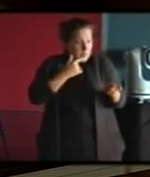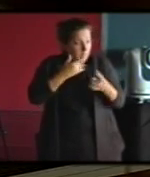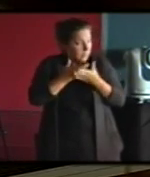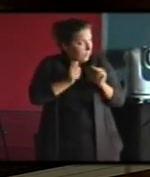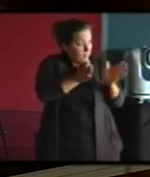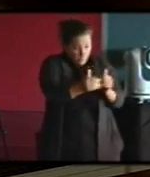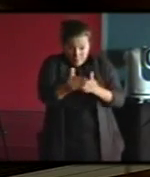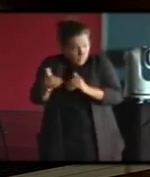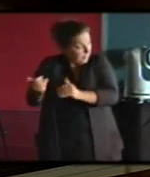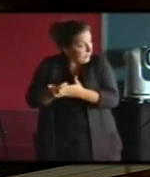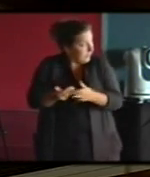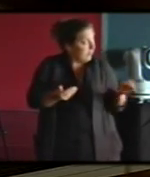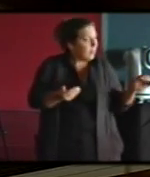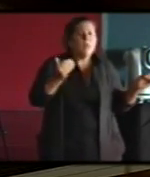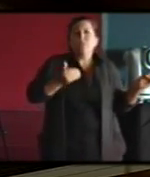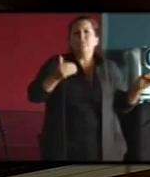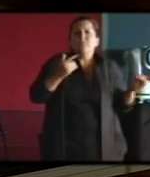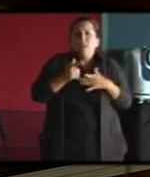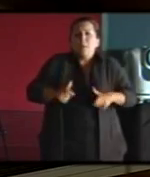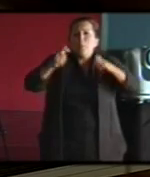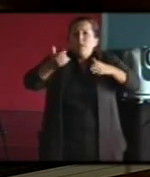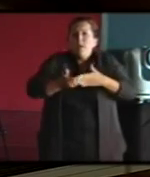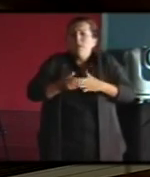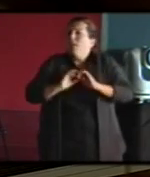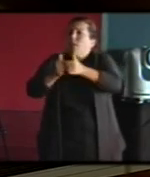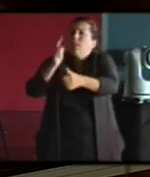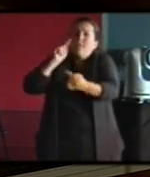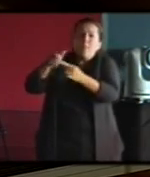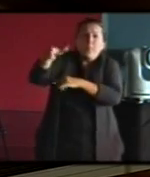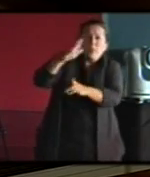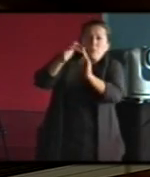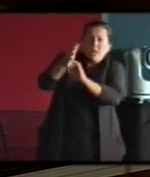typologie, c'est pas. C'est toujours de l'immobilier d'habitation.